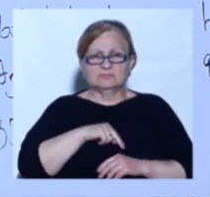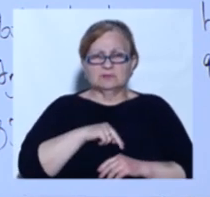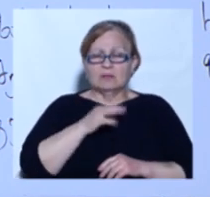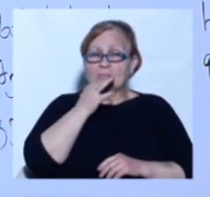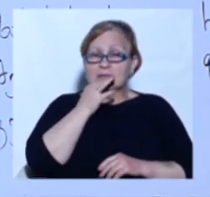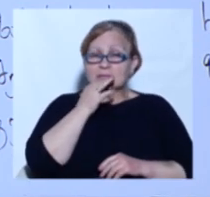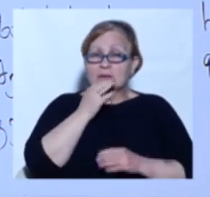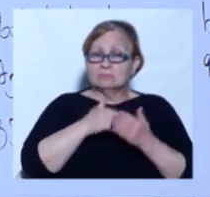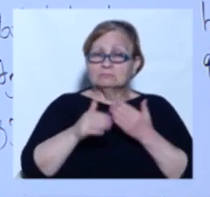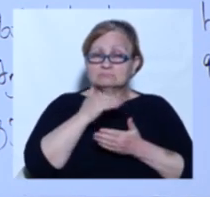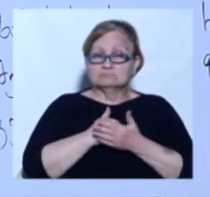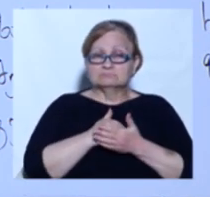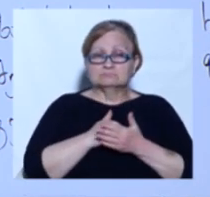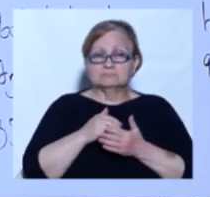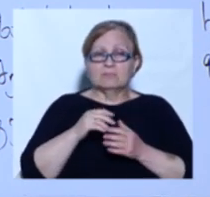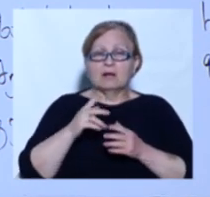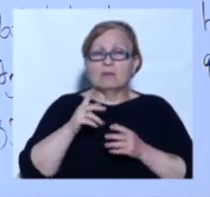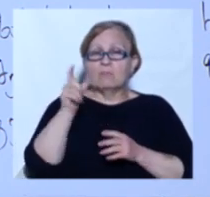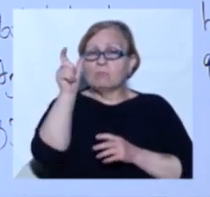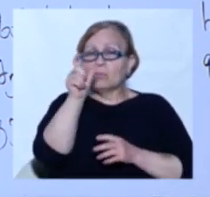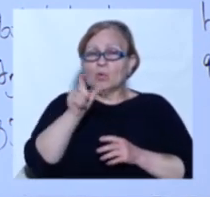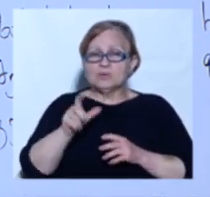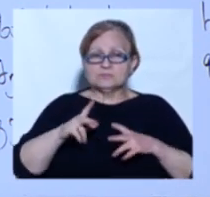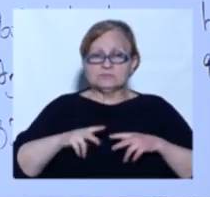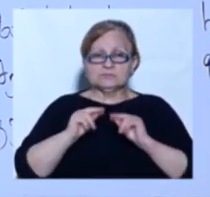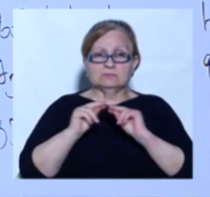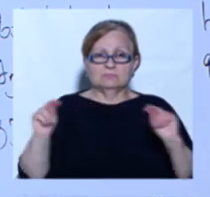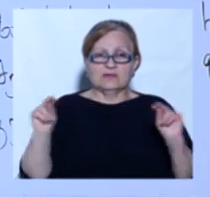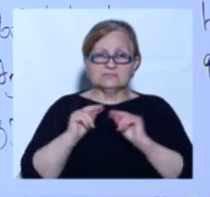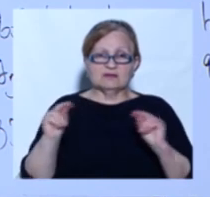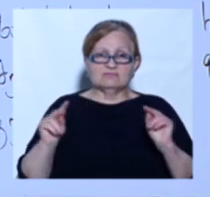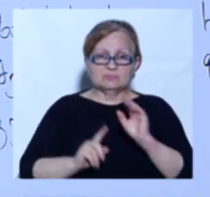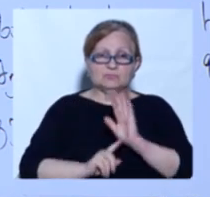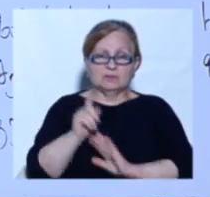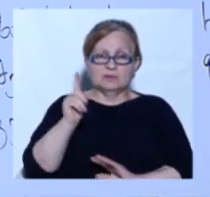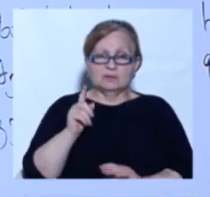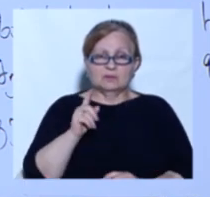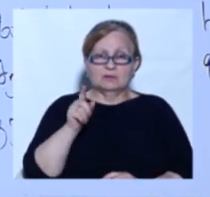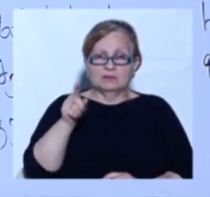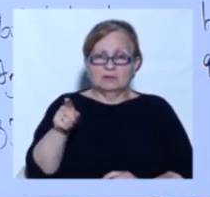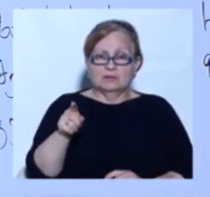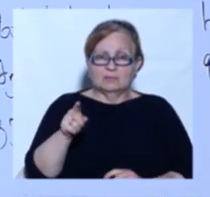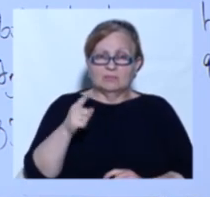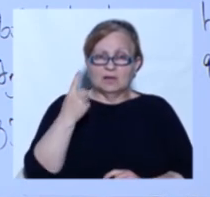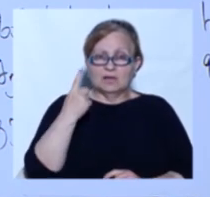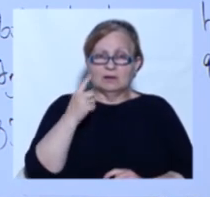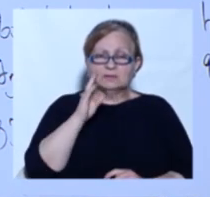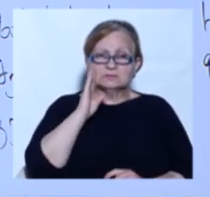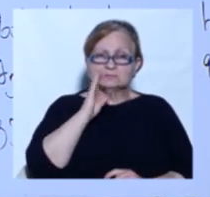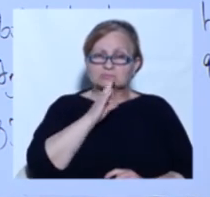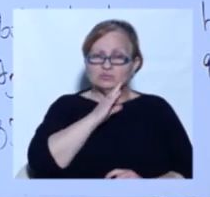დაიწყო პოეზიის მასწავლებლობა. და ცნობილი არის ასევე ისიც, რომ მას ერთ-ერთი მოსწავლის